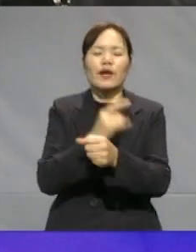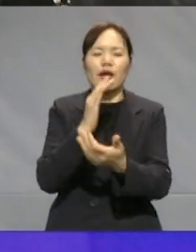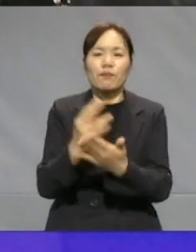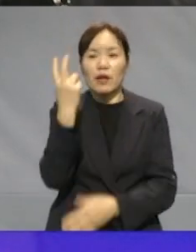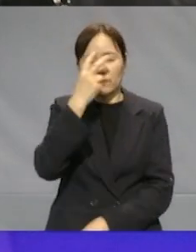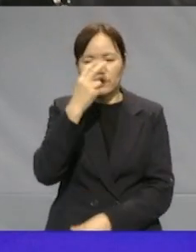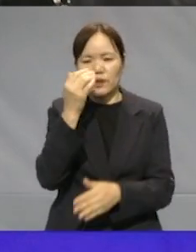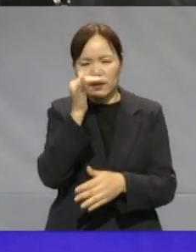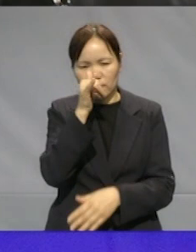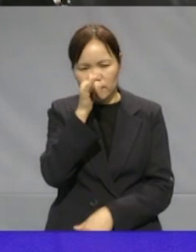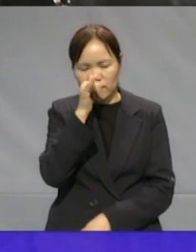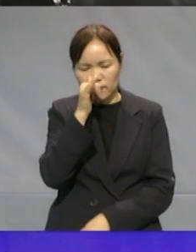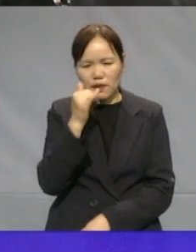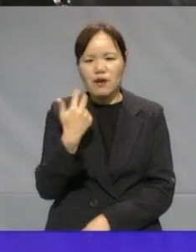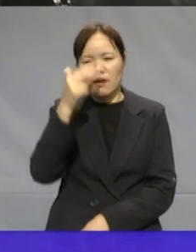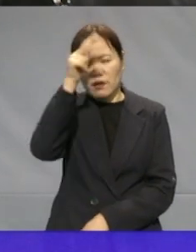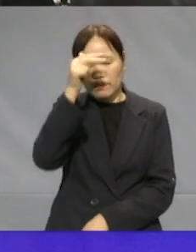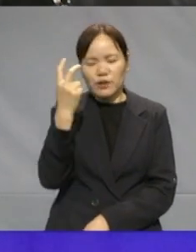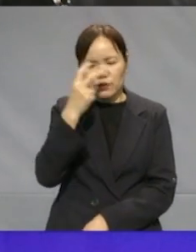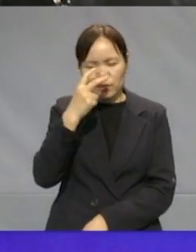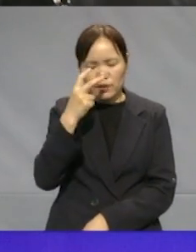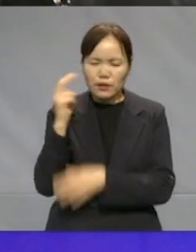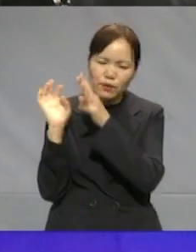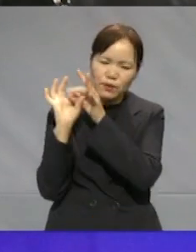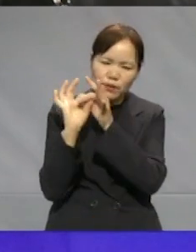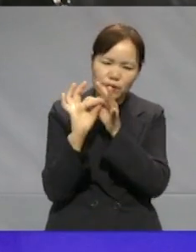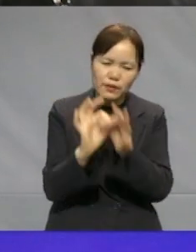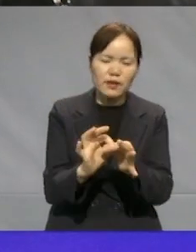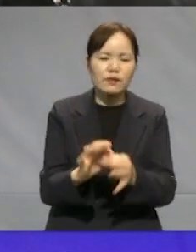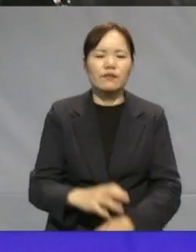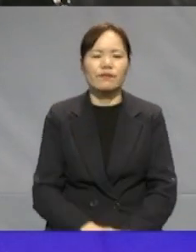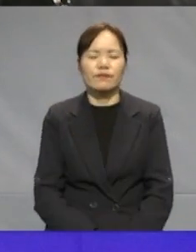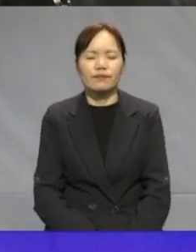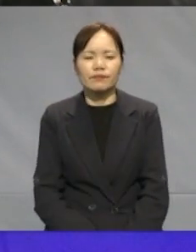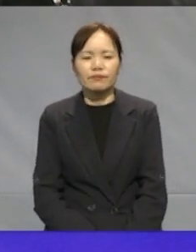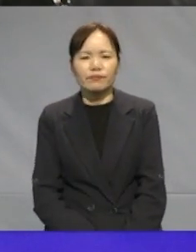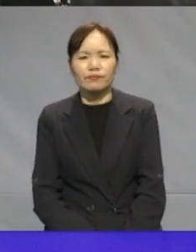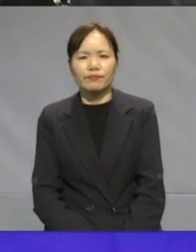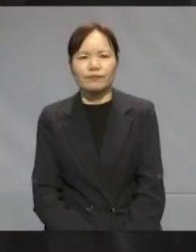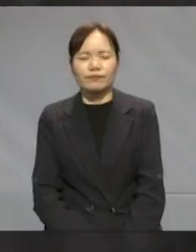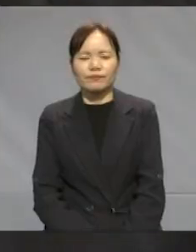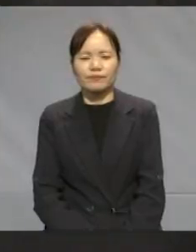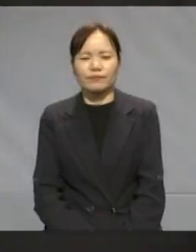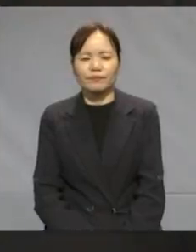전세 사기 수사가 본격화될 전망입니다. 이정현 기자입니다.